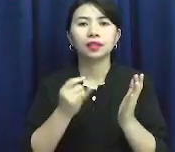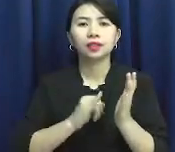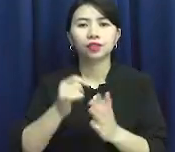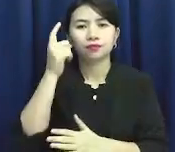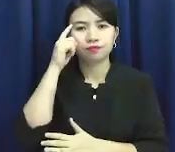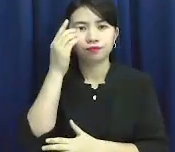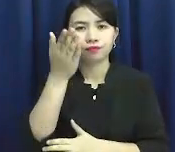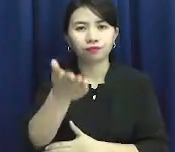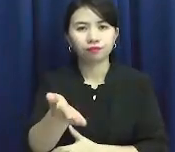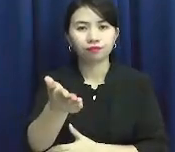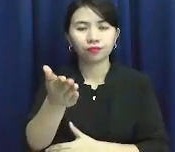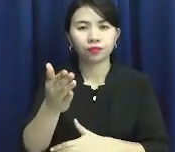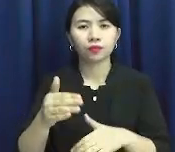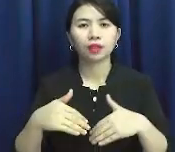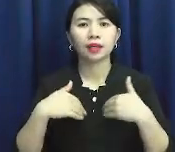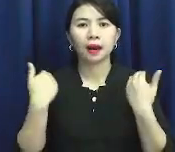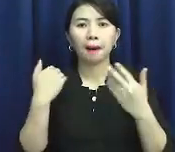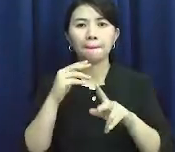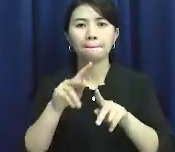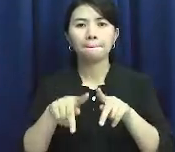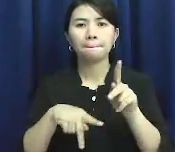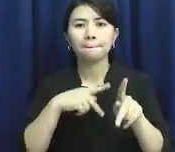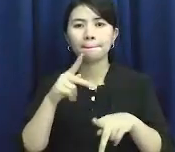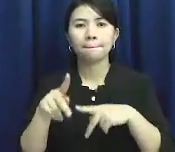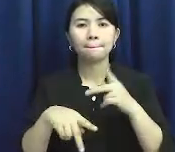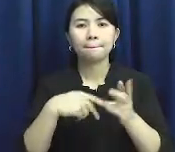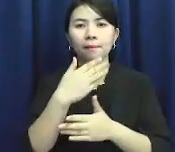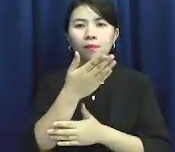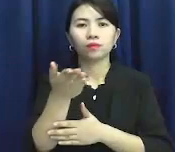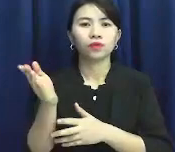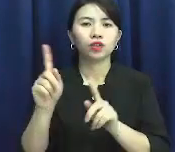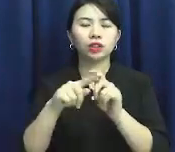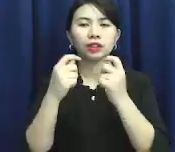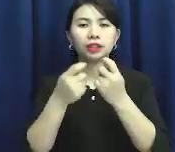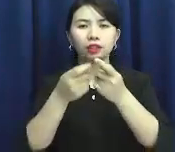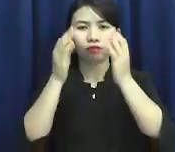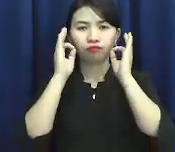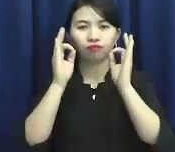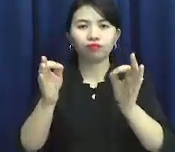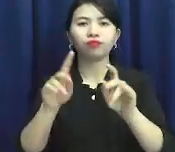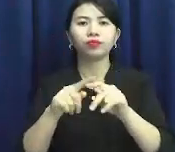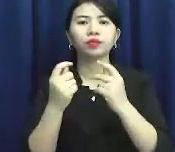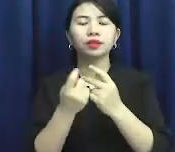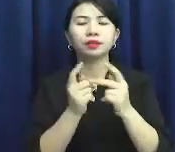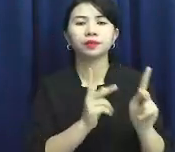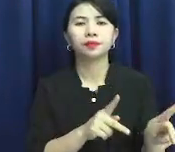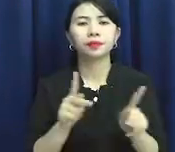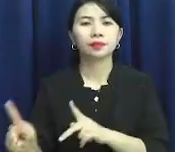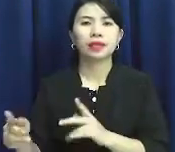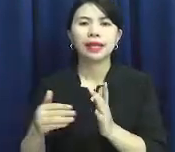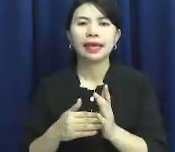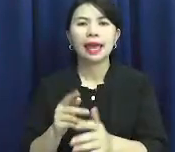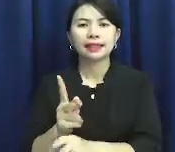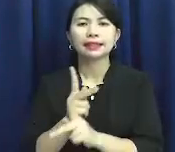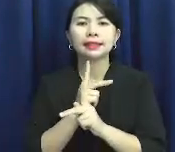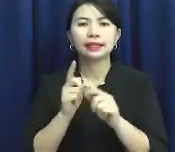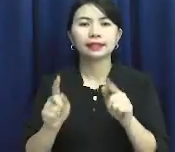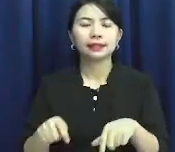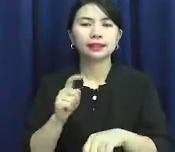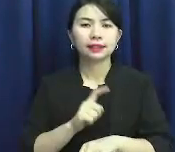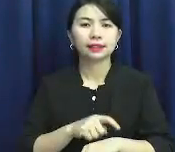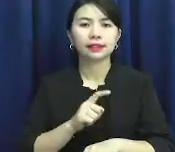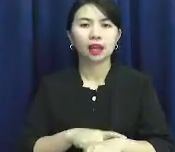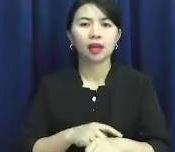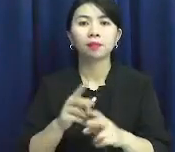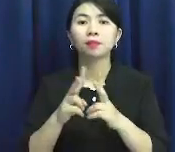young people. Team Man. Focus, team preparation. Maganang tanghali, samantalay natin ang break time para patuloy kayong lumagos salita ng Diyos. And bagamat